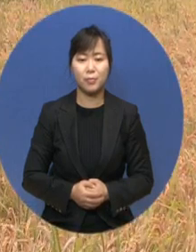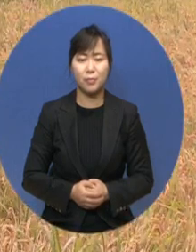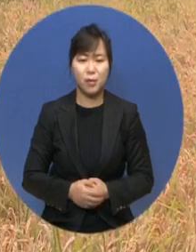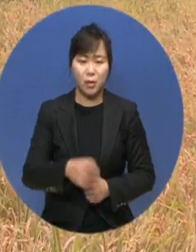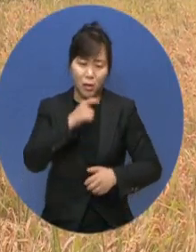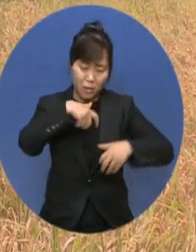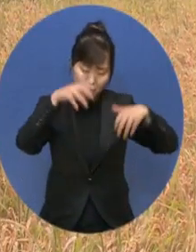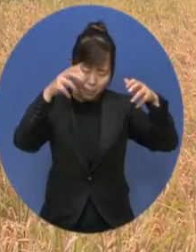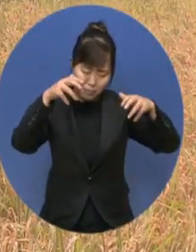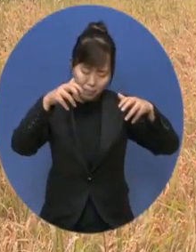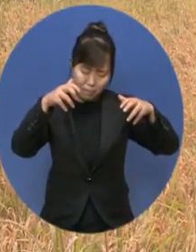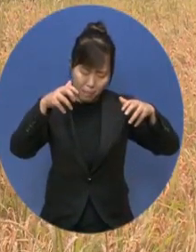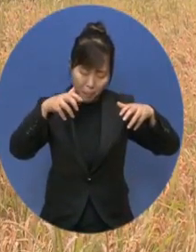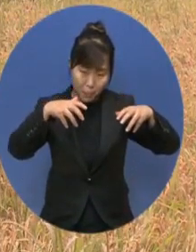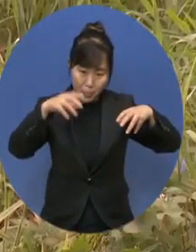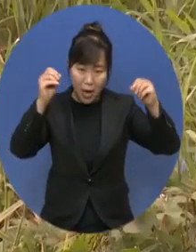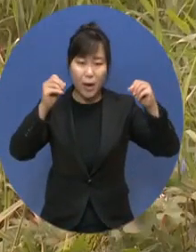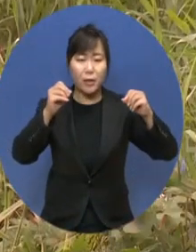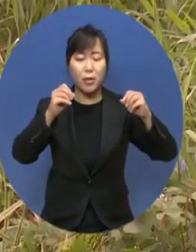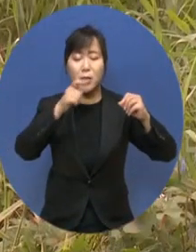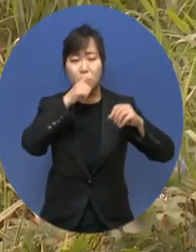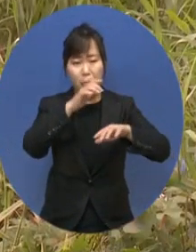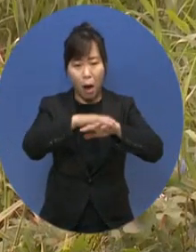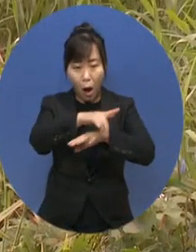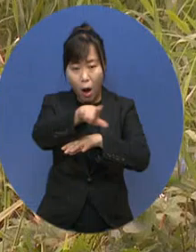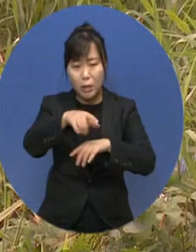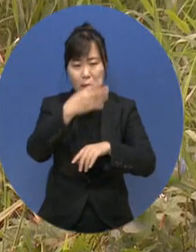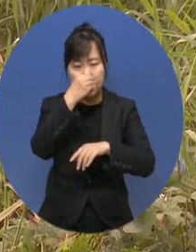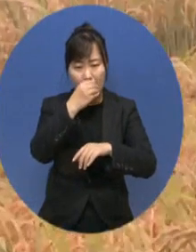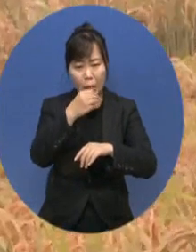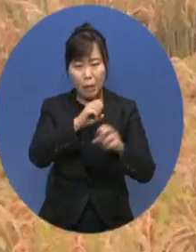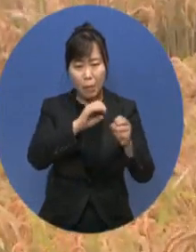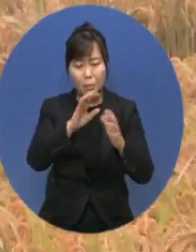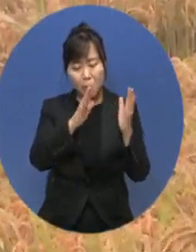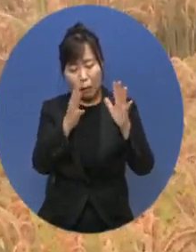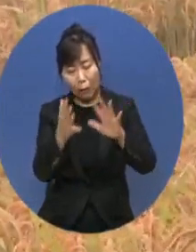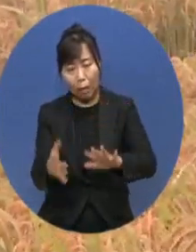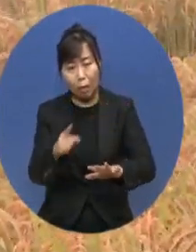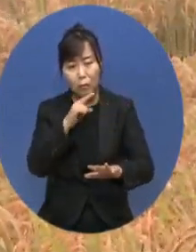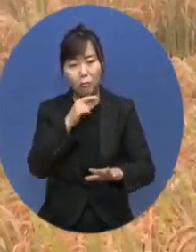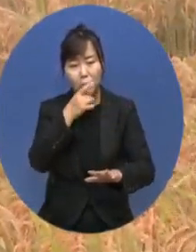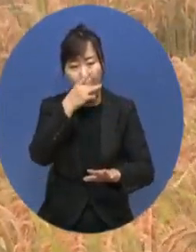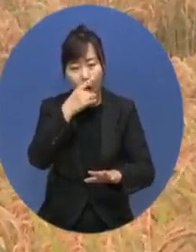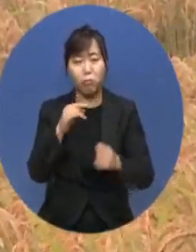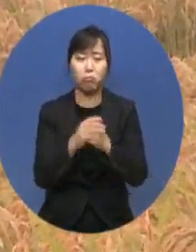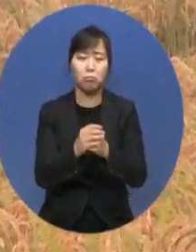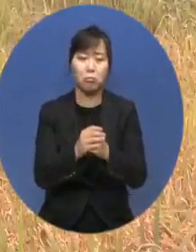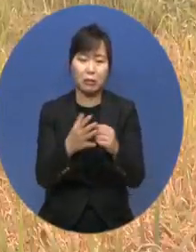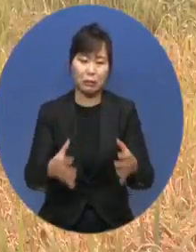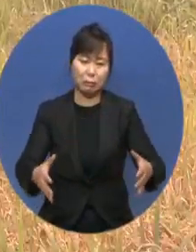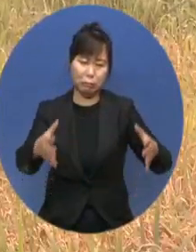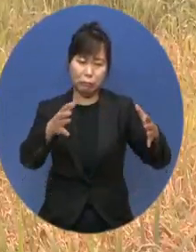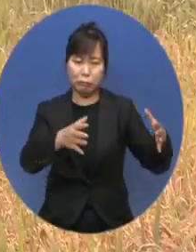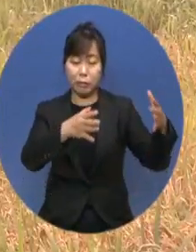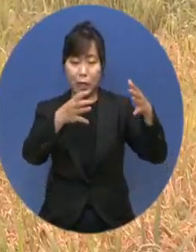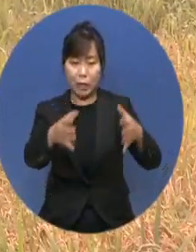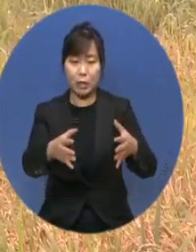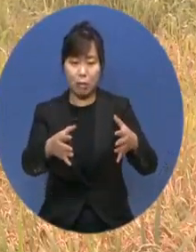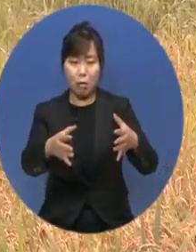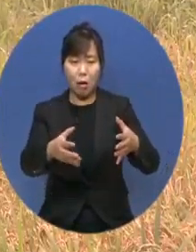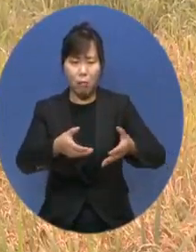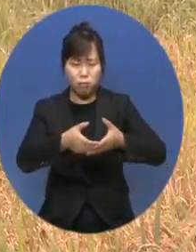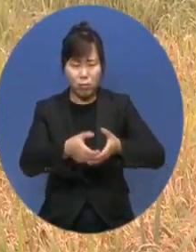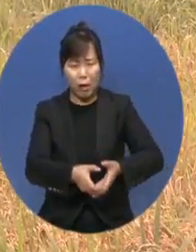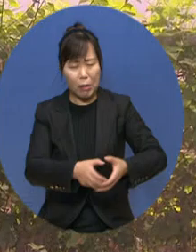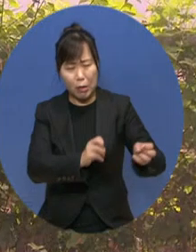기습적인 폭우가 지나간 논에는 쓰레기와 쓰러진 벼만 남았습니다. 대형 원형 볕집이 폭우에 떠내려와 있지만 무거워 치울 엄두도